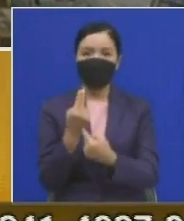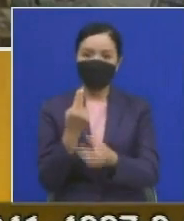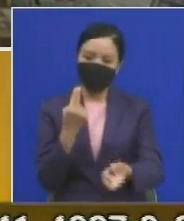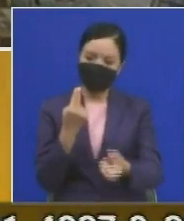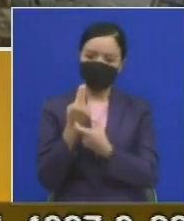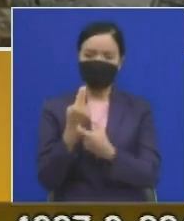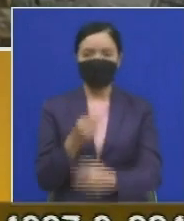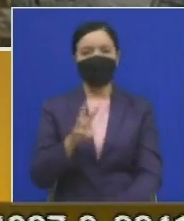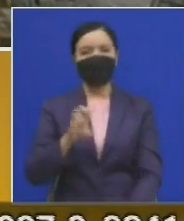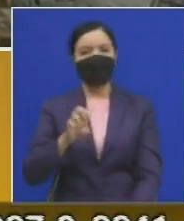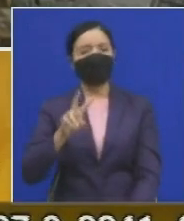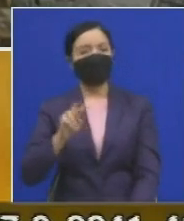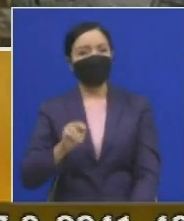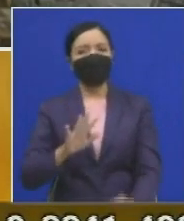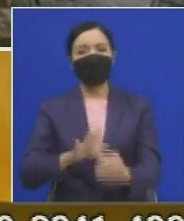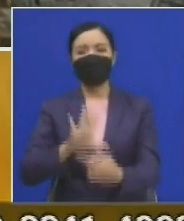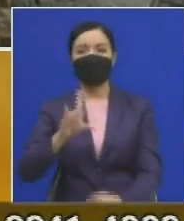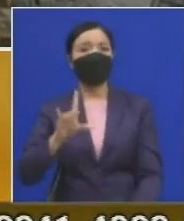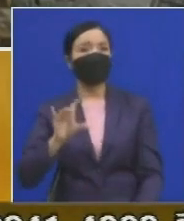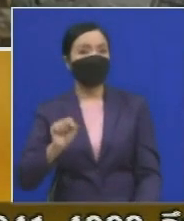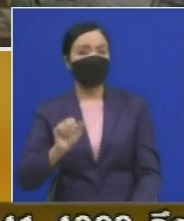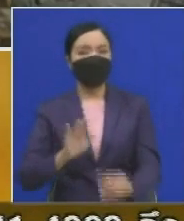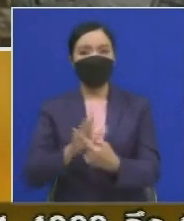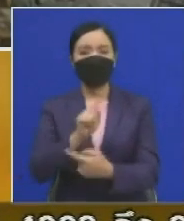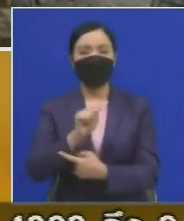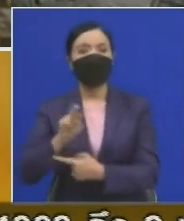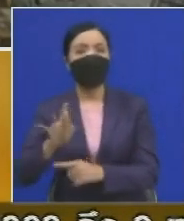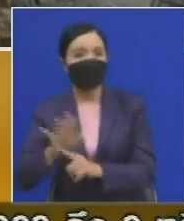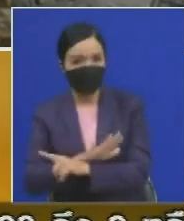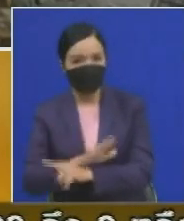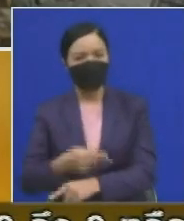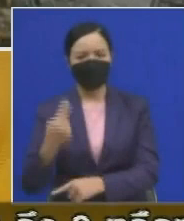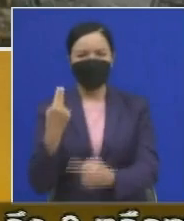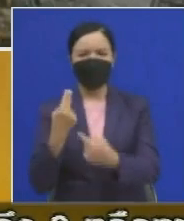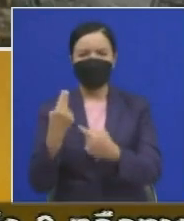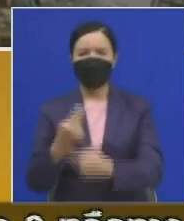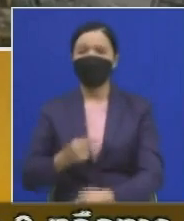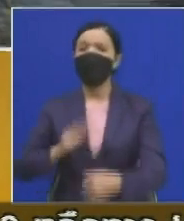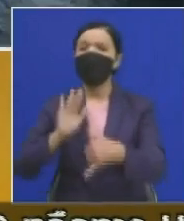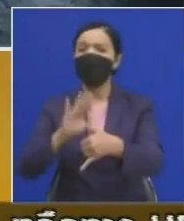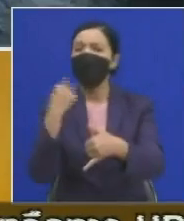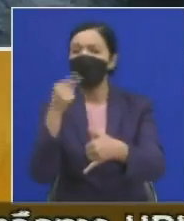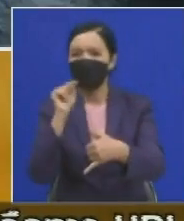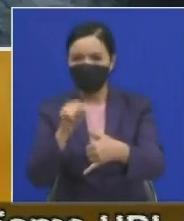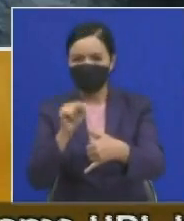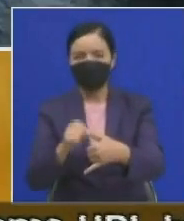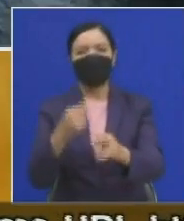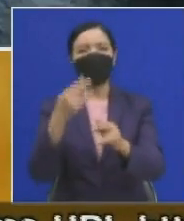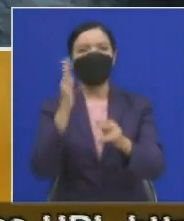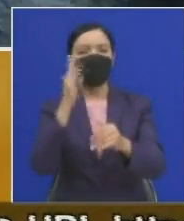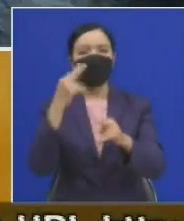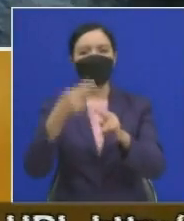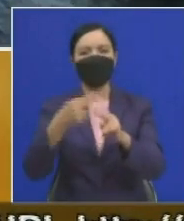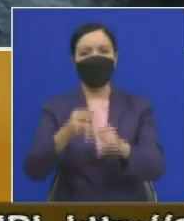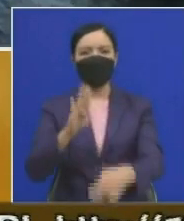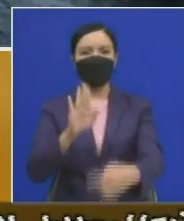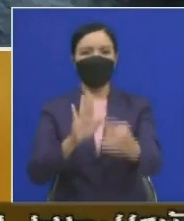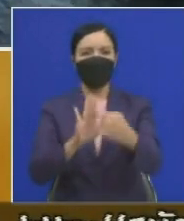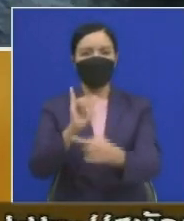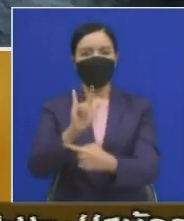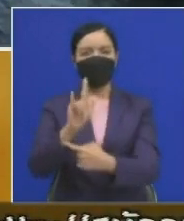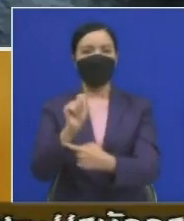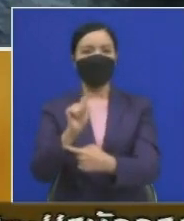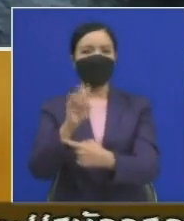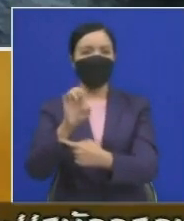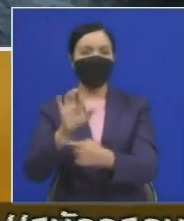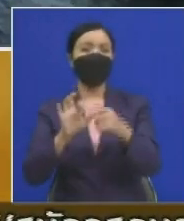์อ้างวามัเป็ปืนของนายบุถิ่น ซึเปที่ออพอปรอ จริงเทศอย่ไรต้องตวสอบเพิ่มทีน